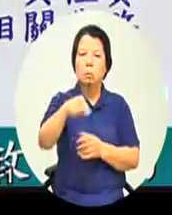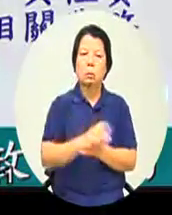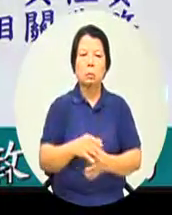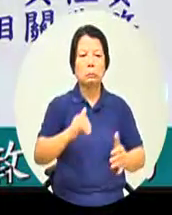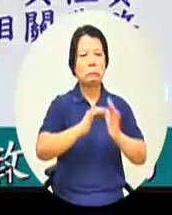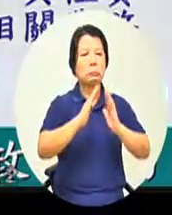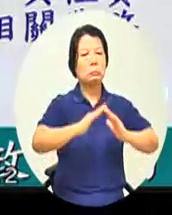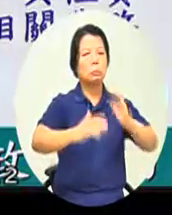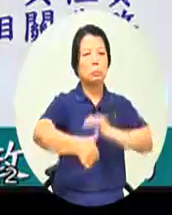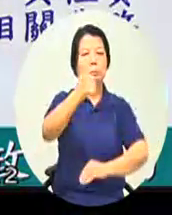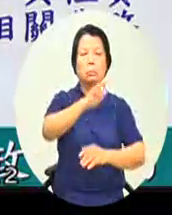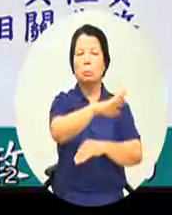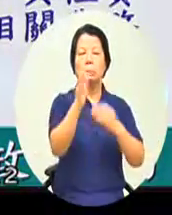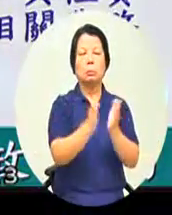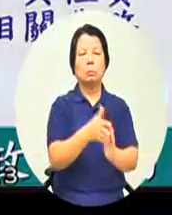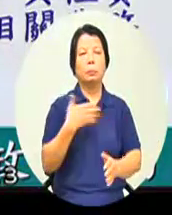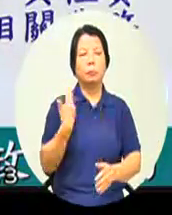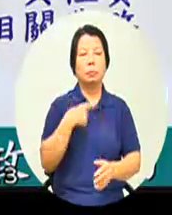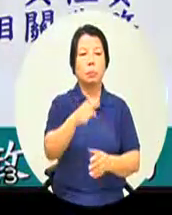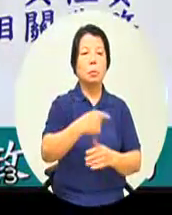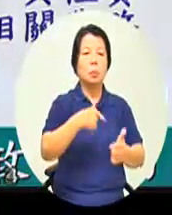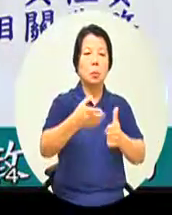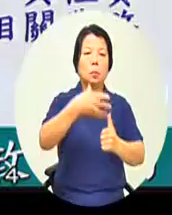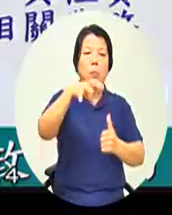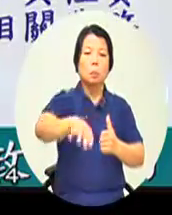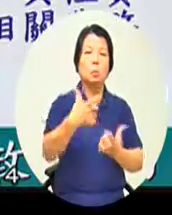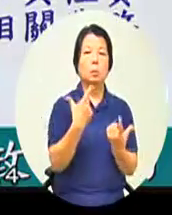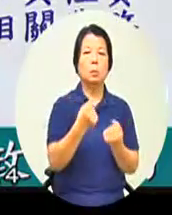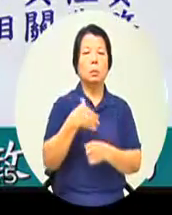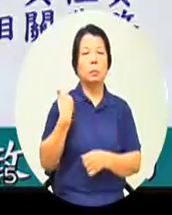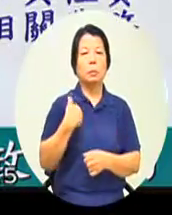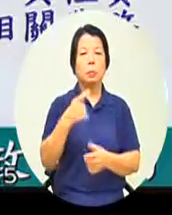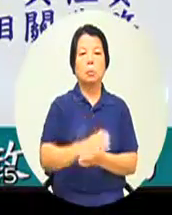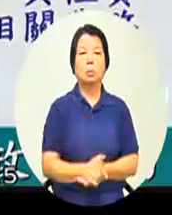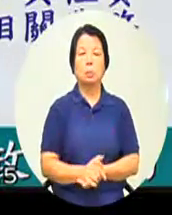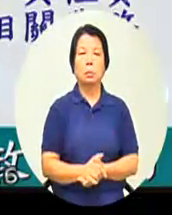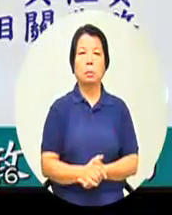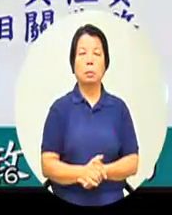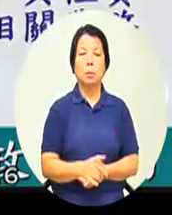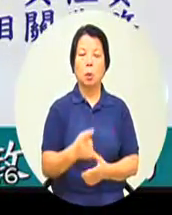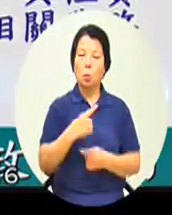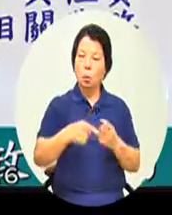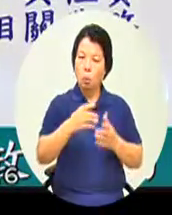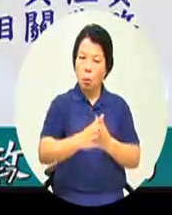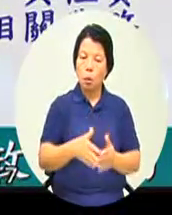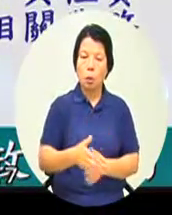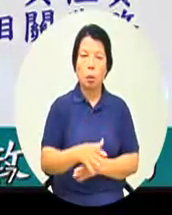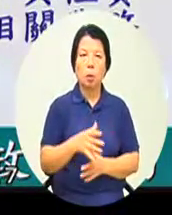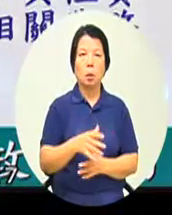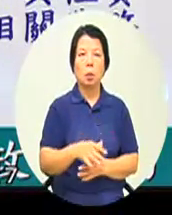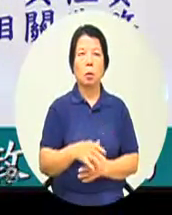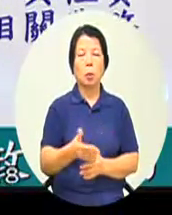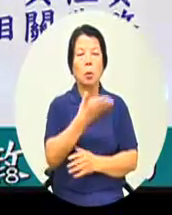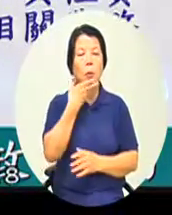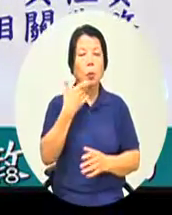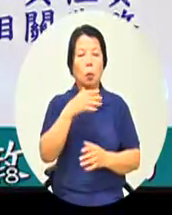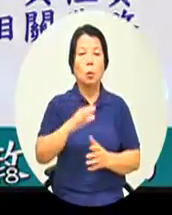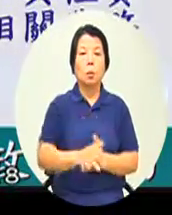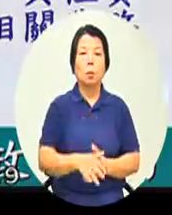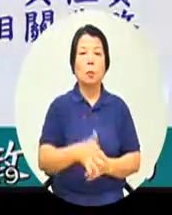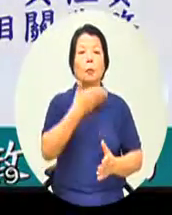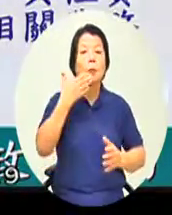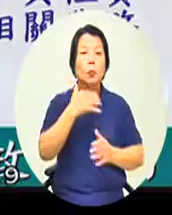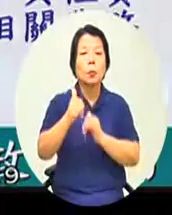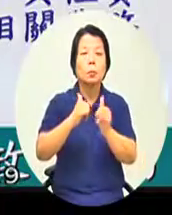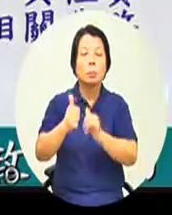知道，问你教育局你都唔知啊？你搁要创啥？委员该合作的时候宗旨是照顾公教同仁，并办理